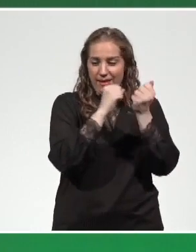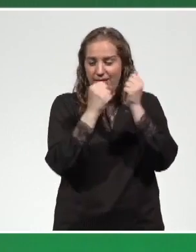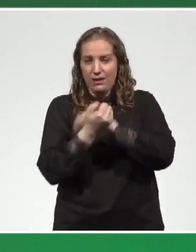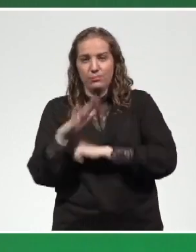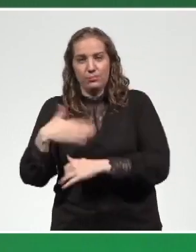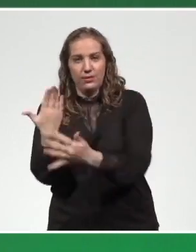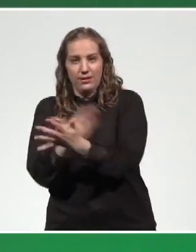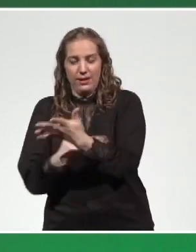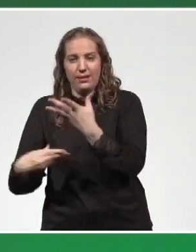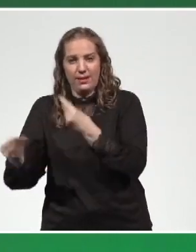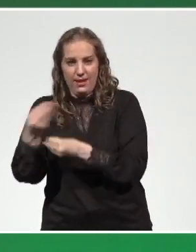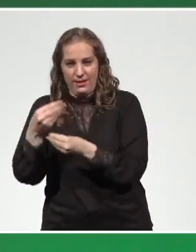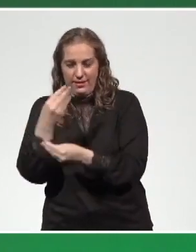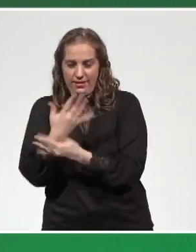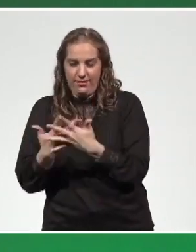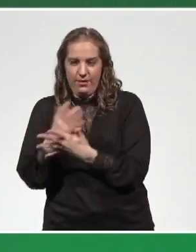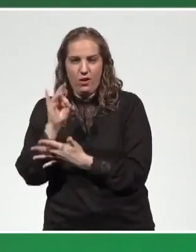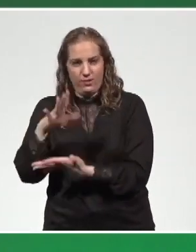réttlátt.